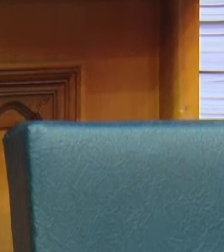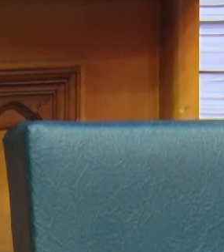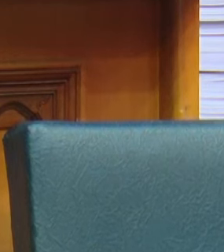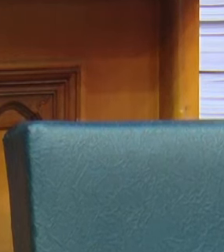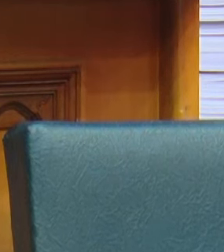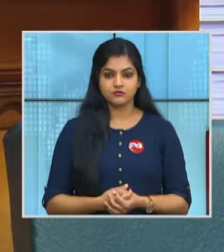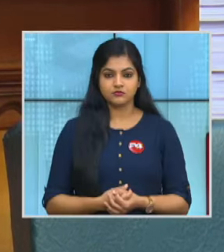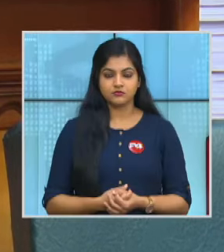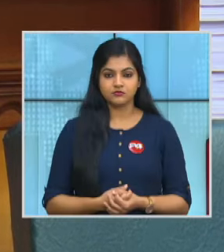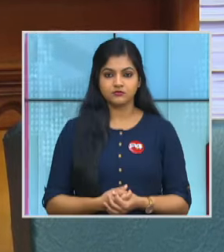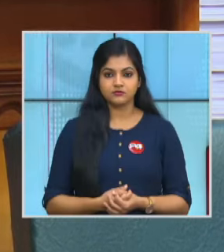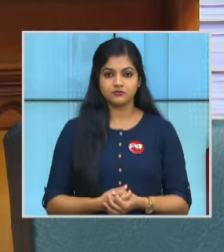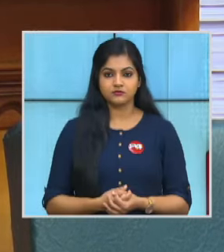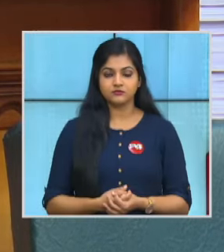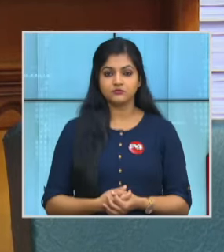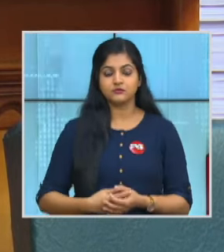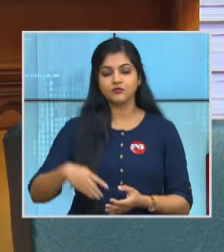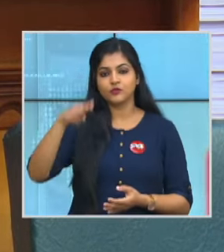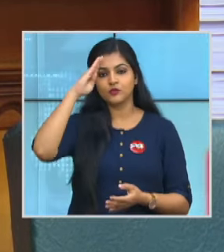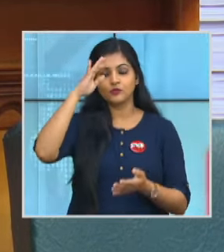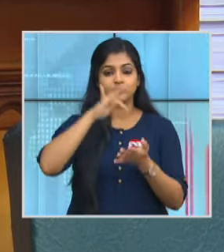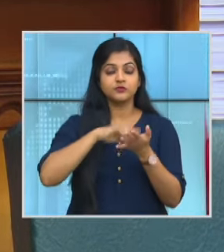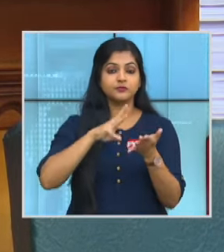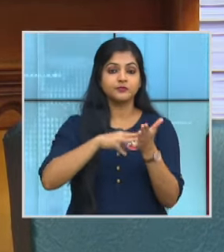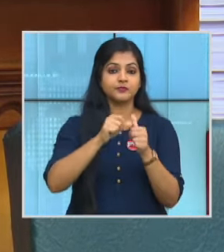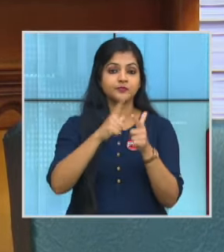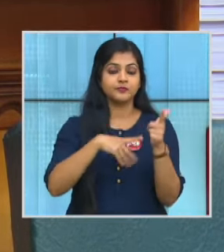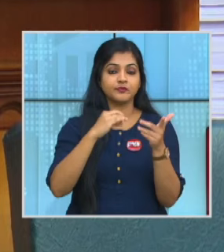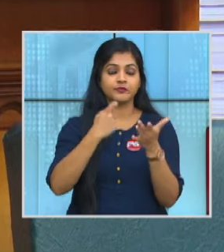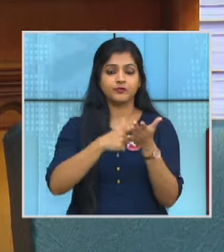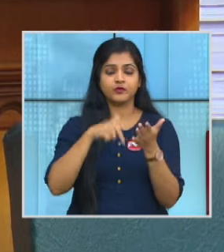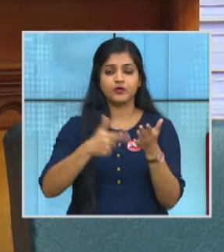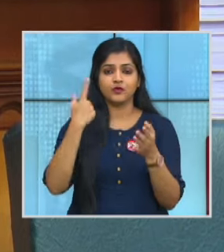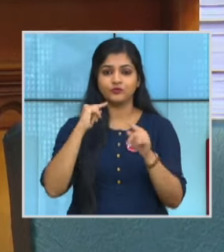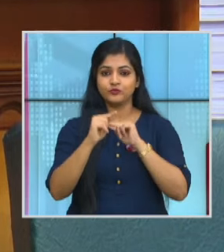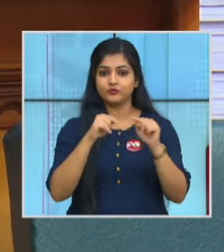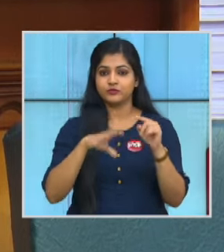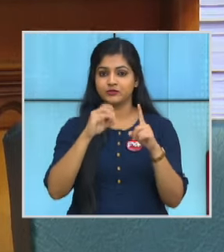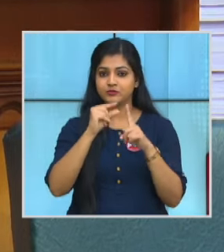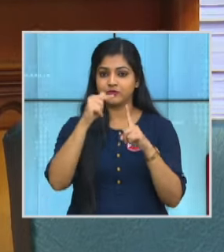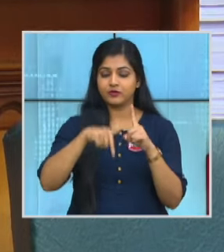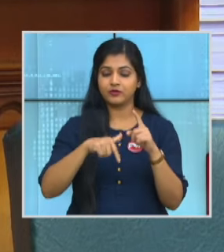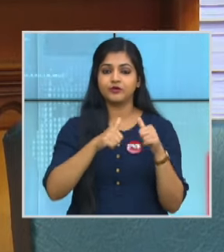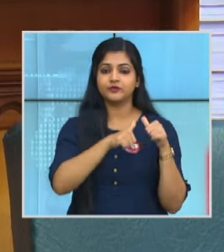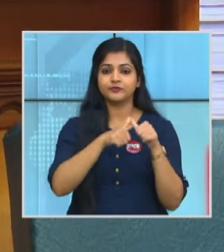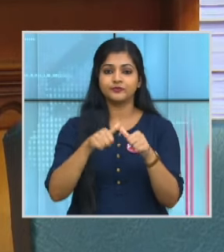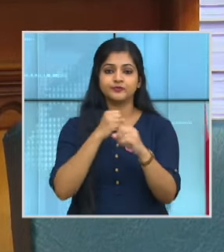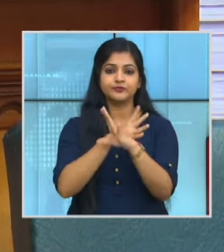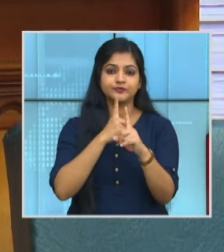അതിനകത്ത് ഈ പറയുന്ന പോലെ ഞാൻ മറ്റൊരാളുടെ കൂടെ അങ്ങോട്ട് സംസാരിച്ചു, ഇവിടെ സംസാരിച്ചു, അങ്ങനെ ഒരു പ്രത്യേകതയില്ല.